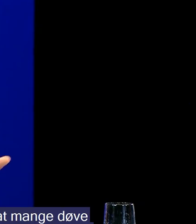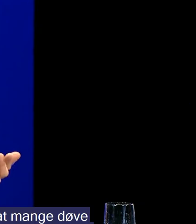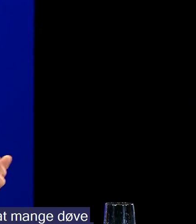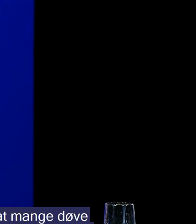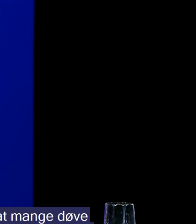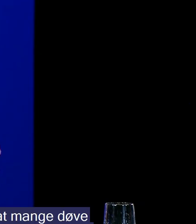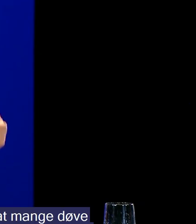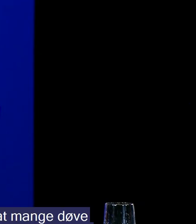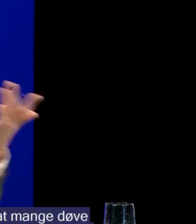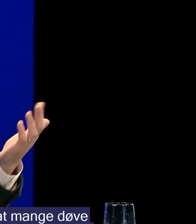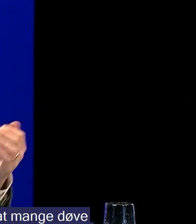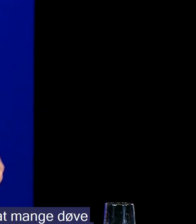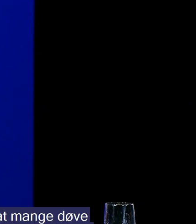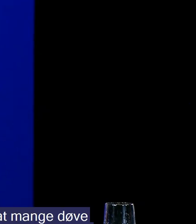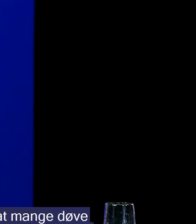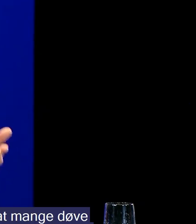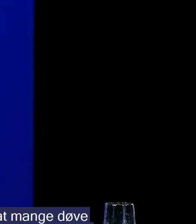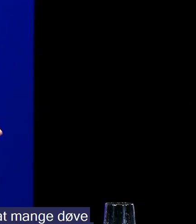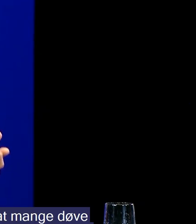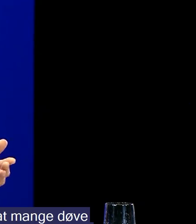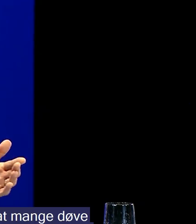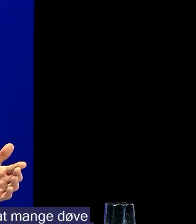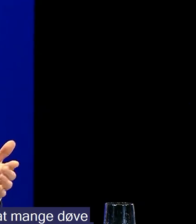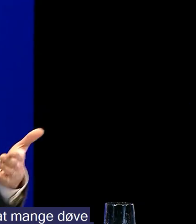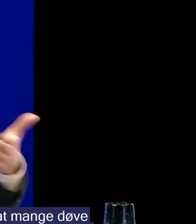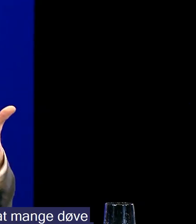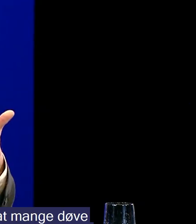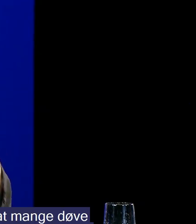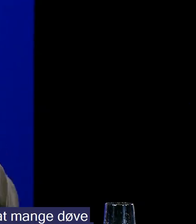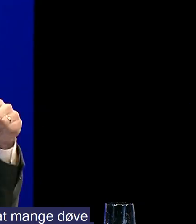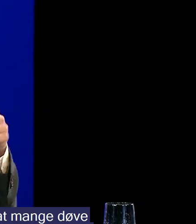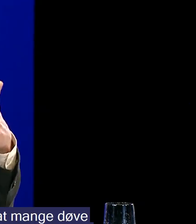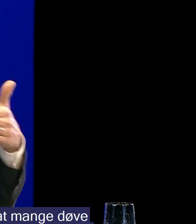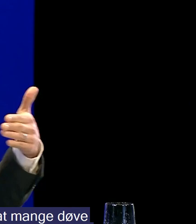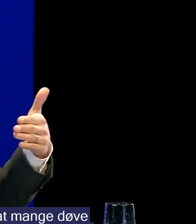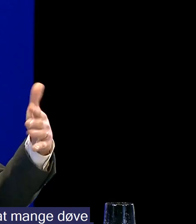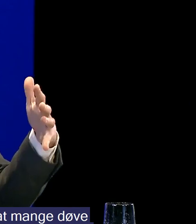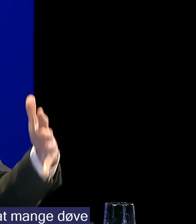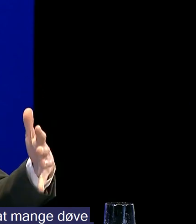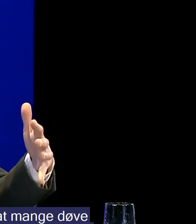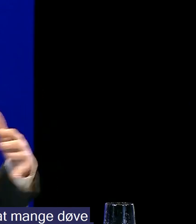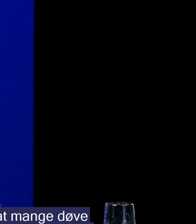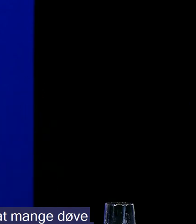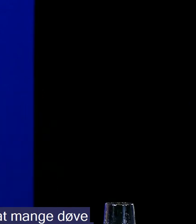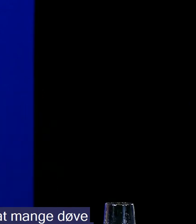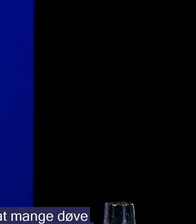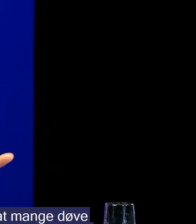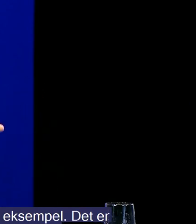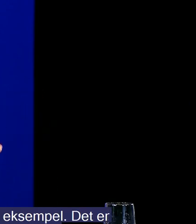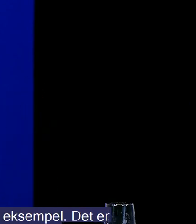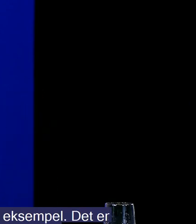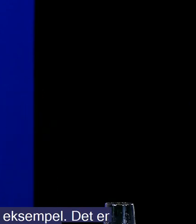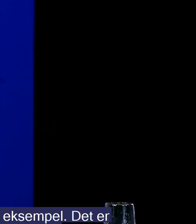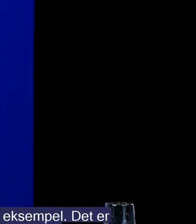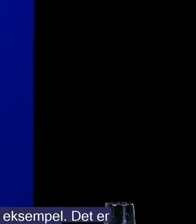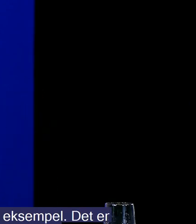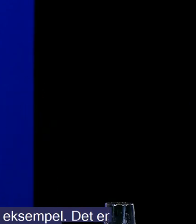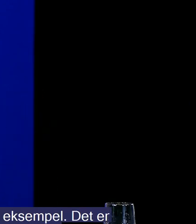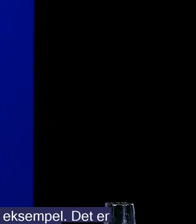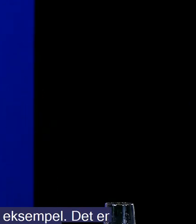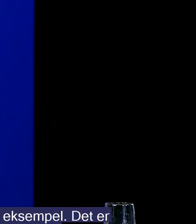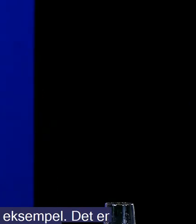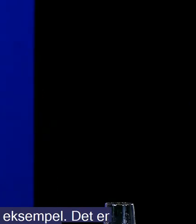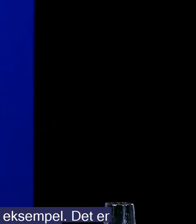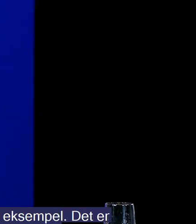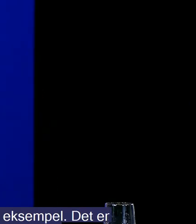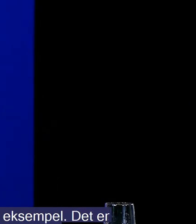Også har jeg lyst til å nevne dette med at mange døve og hørselshemmede barn sliter også i forhold til dette med kommunegrenser. Jeg kan